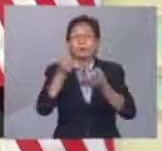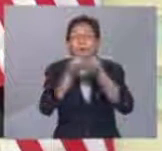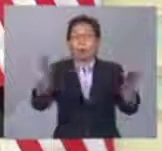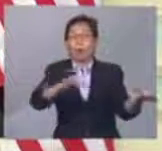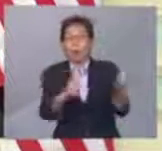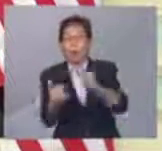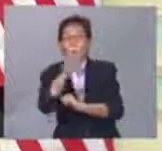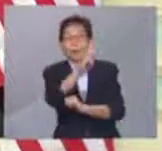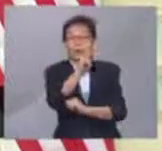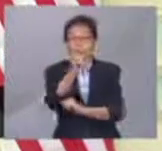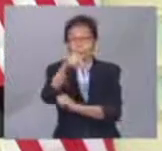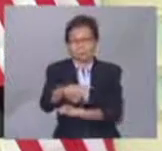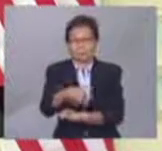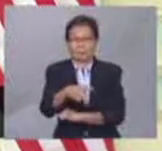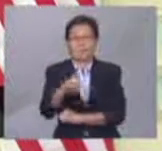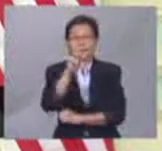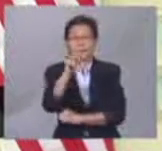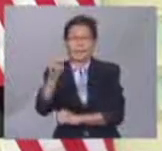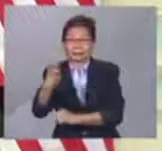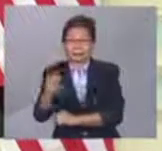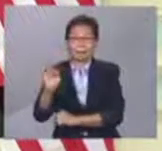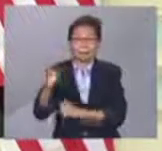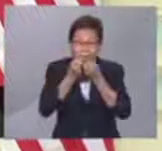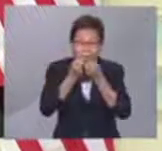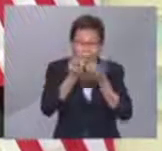Ketua Pengarah Kesihatan bahawa